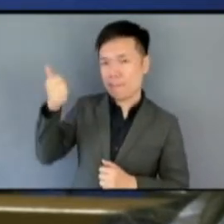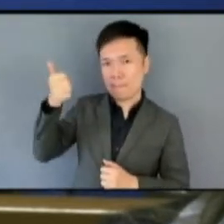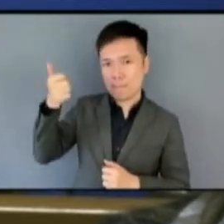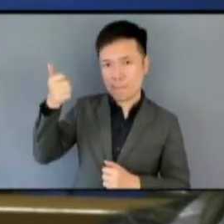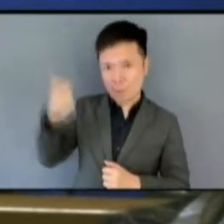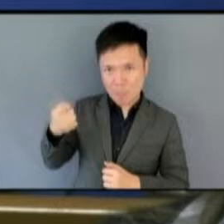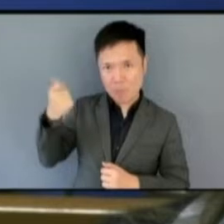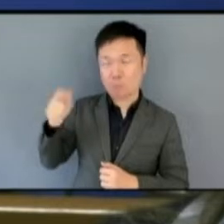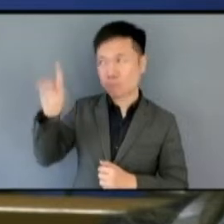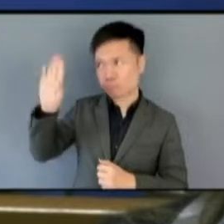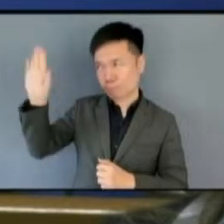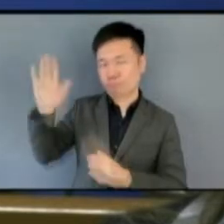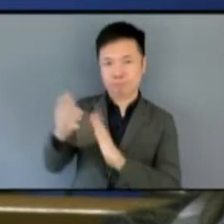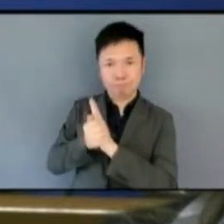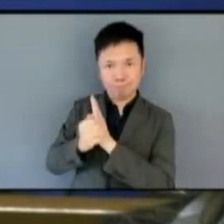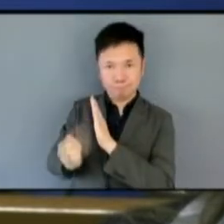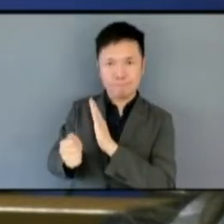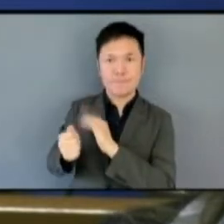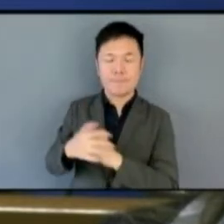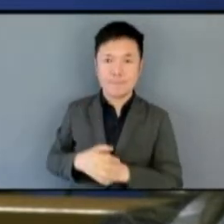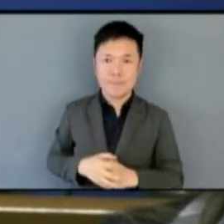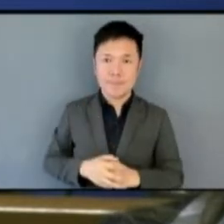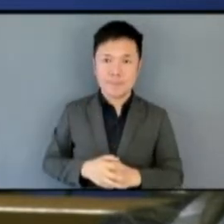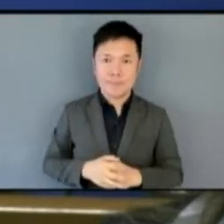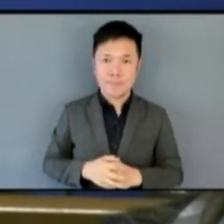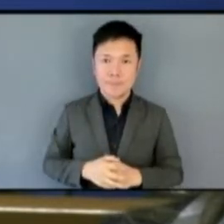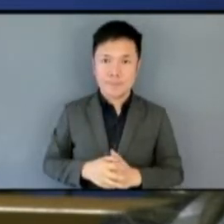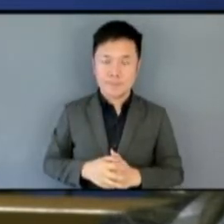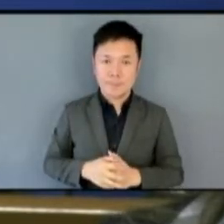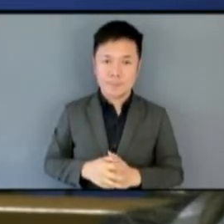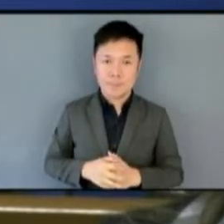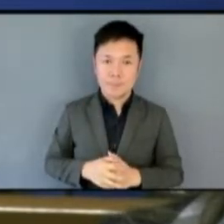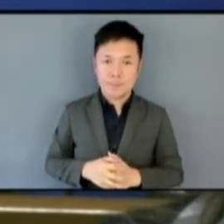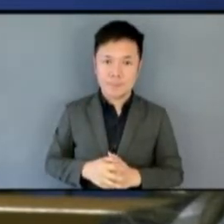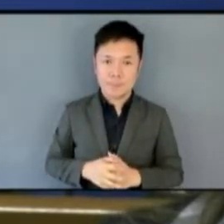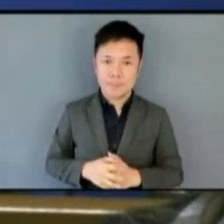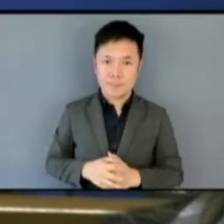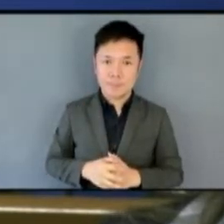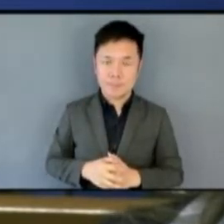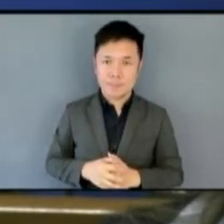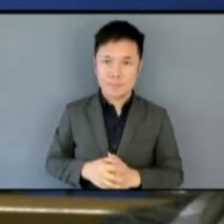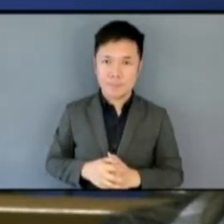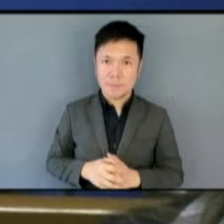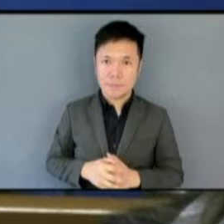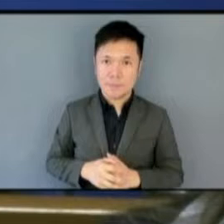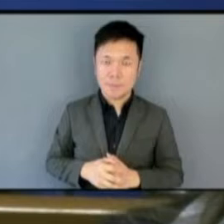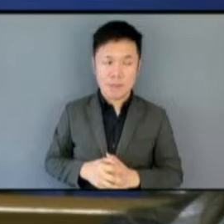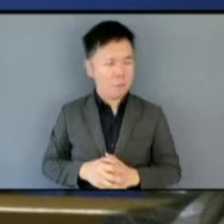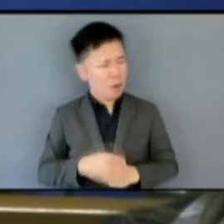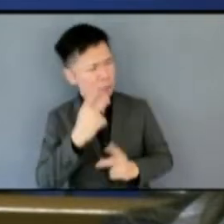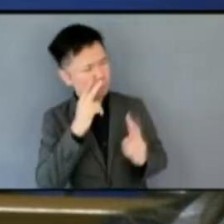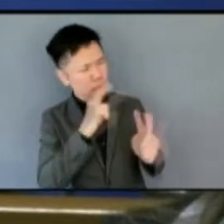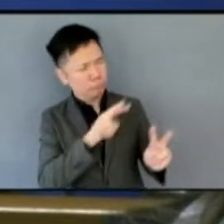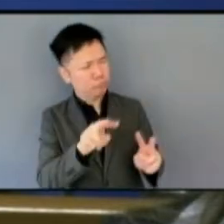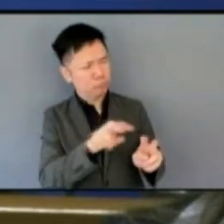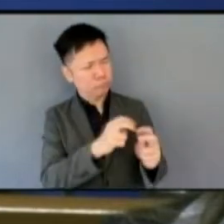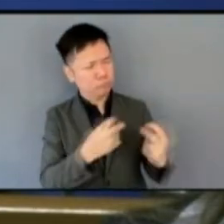Но мне показалась очень интересной та дискуссия, которая сейчас у нас идет.